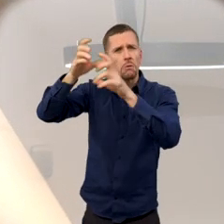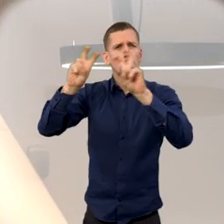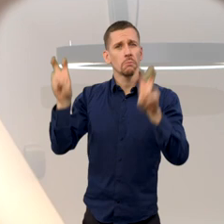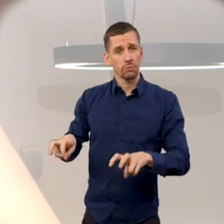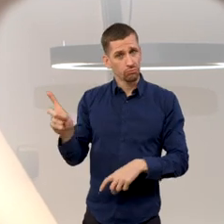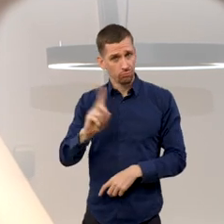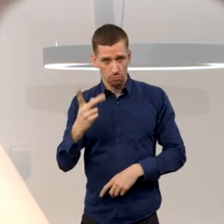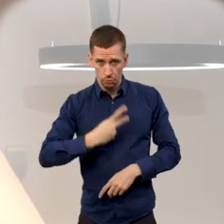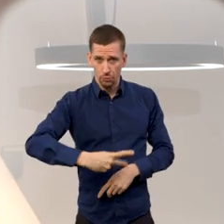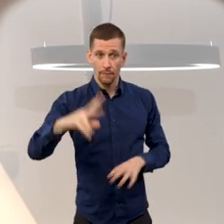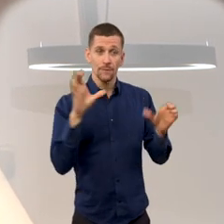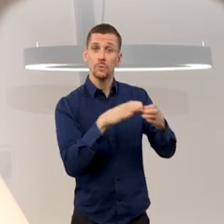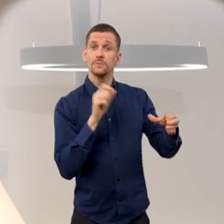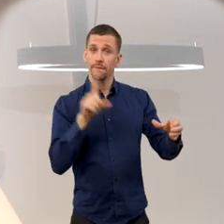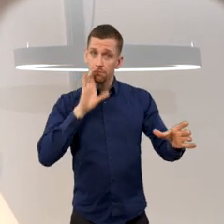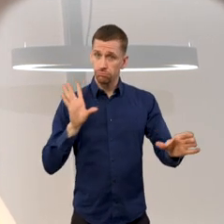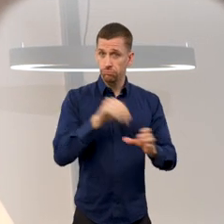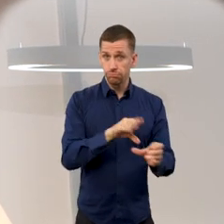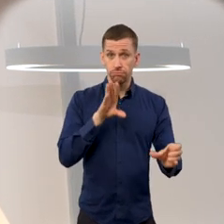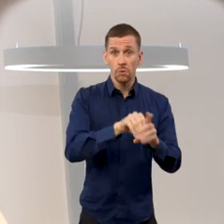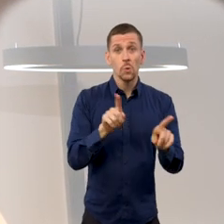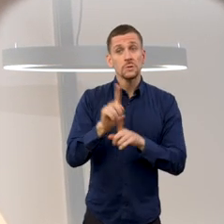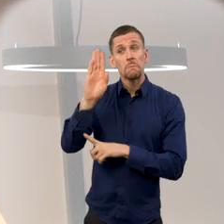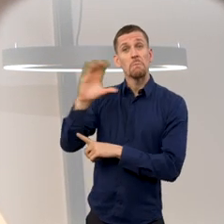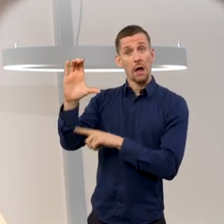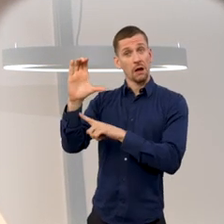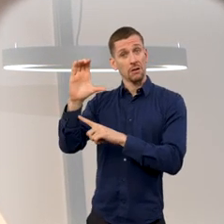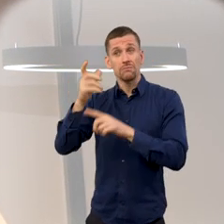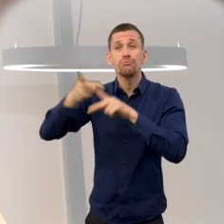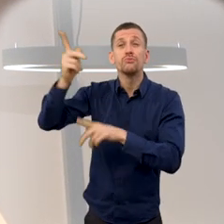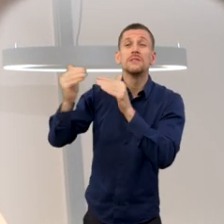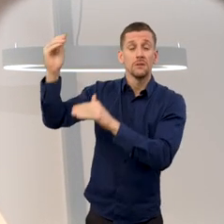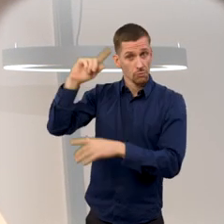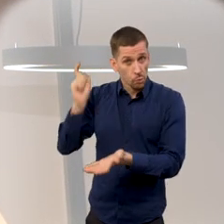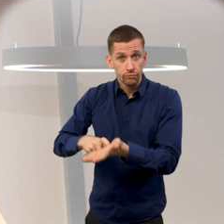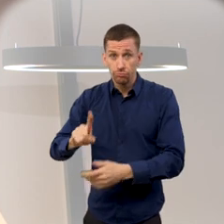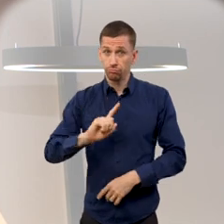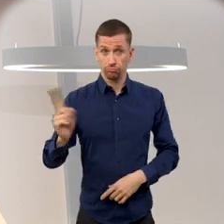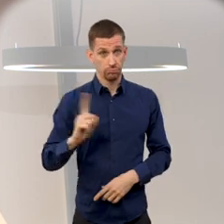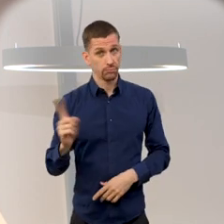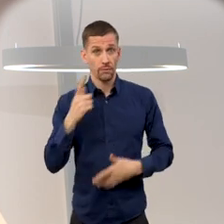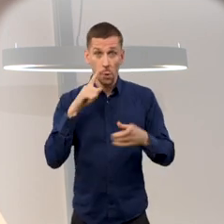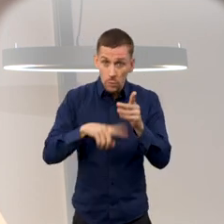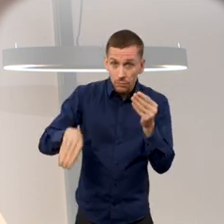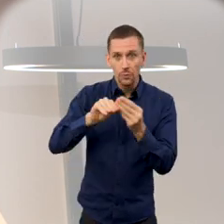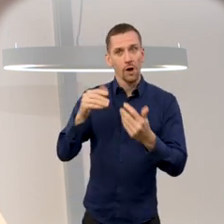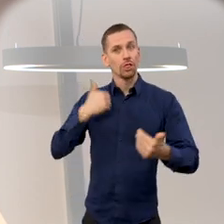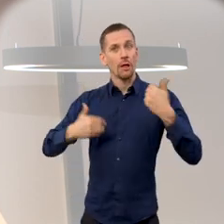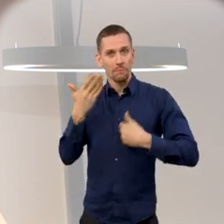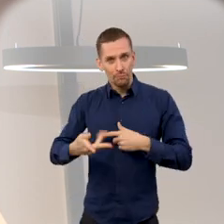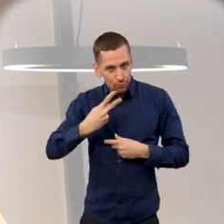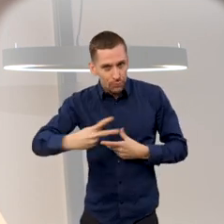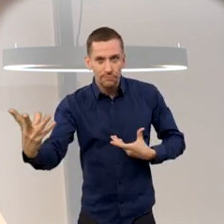plus en plus de filles intègrent ces formations, le niveau bac n'est plus un prérequis absolu et l'accueil réservé aux étudiants en situation de handicap